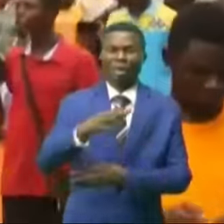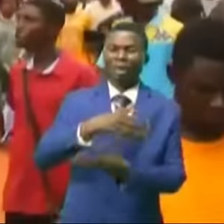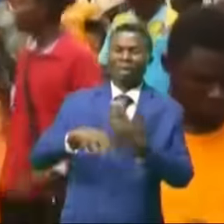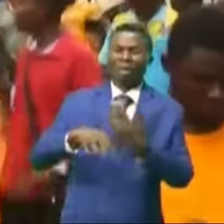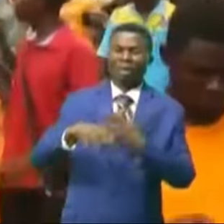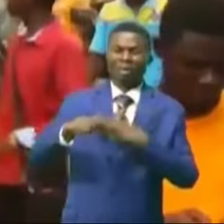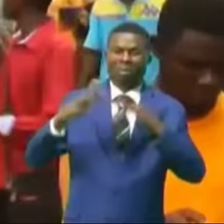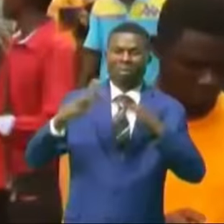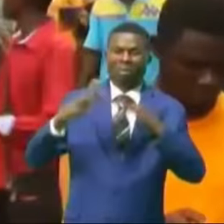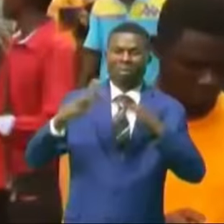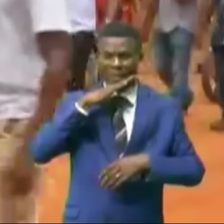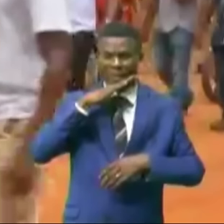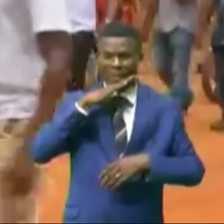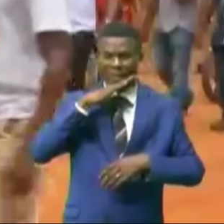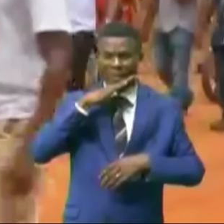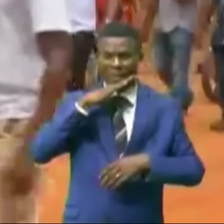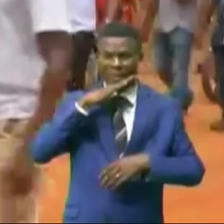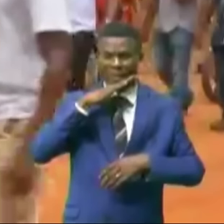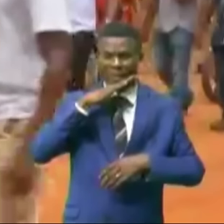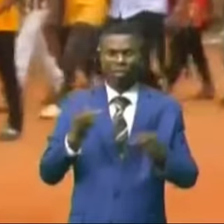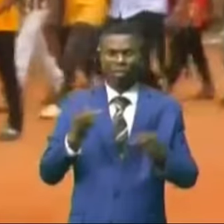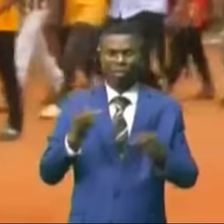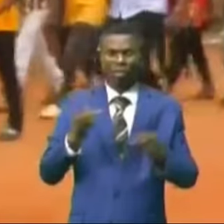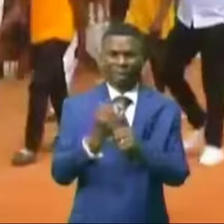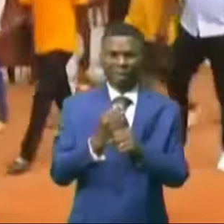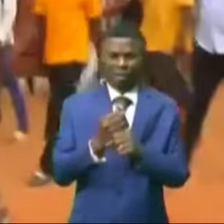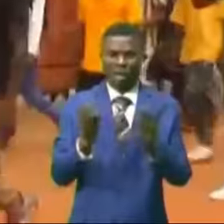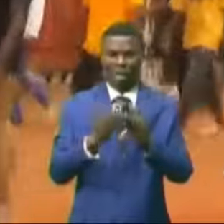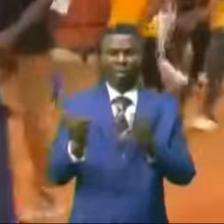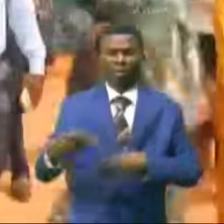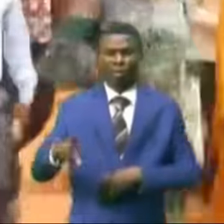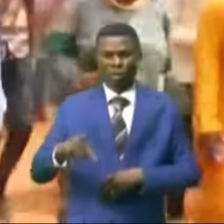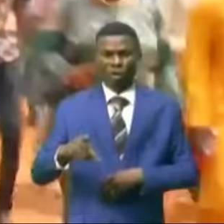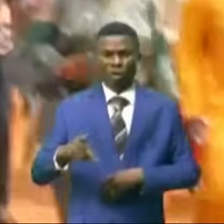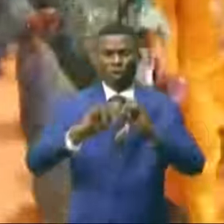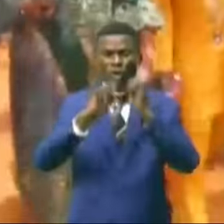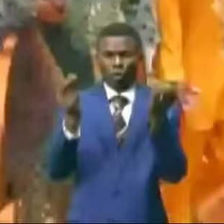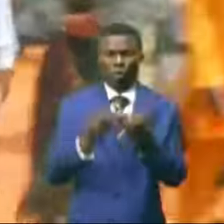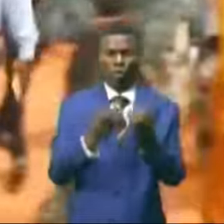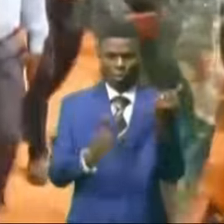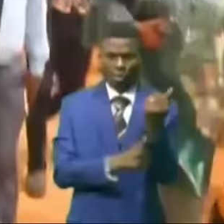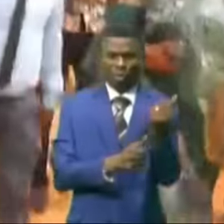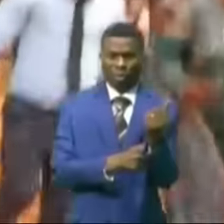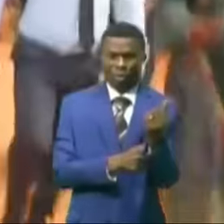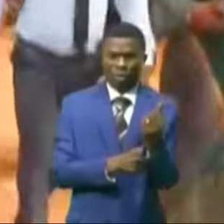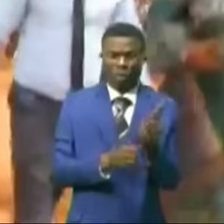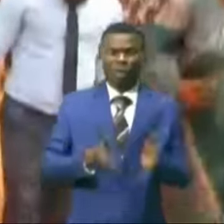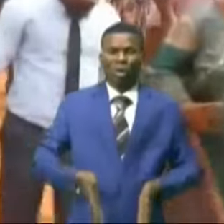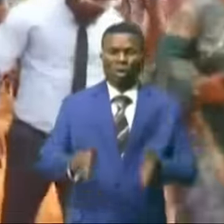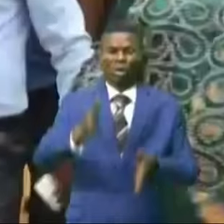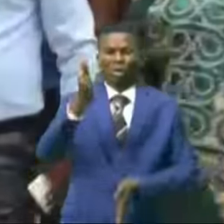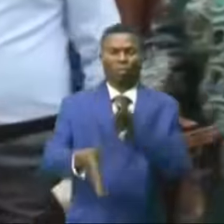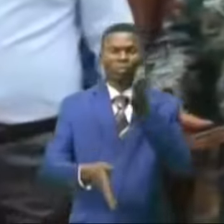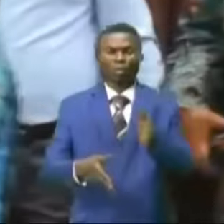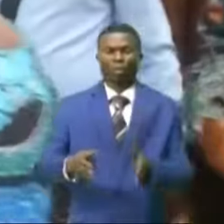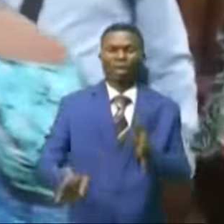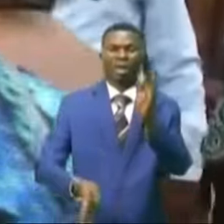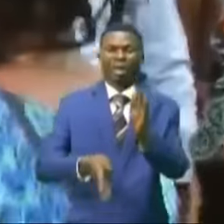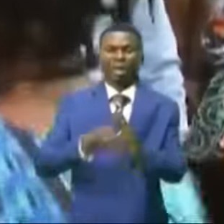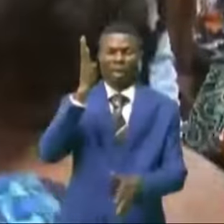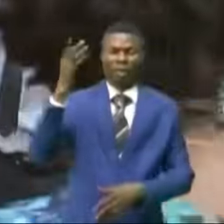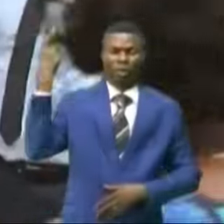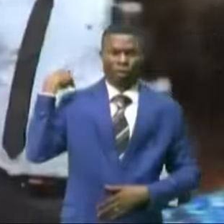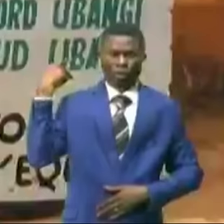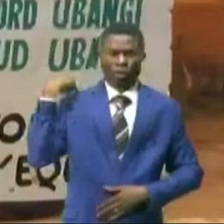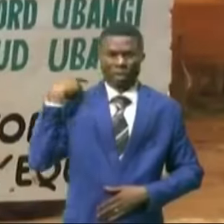a précédé les activités de l'Assemblée provinciale. Les forces vives étaient dans la rue. 14 élus provinciaux